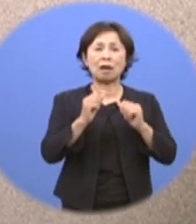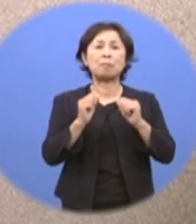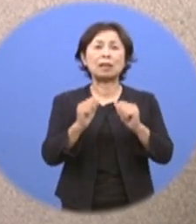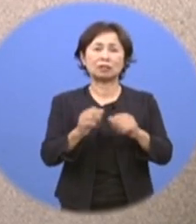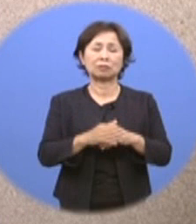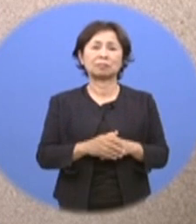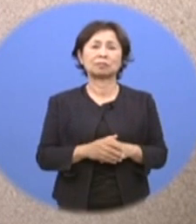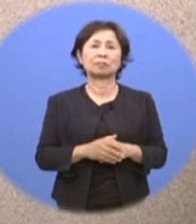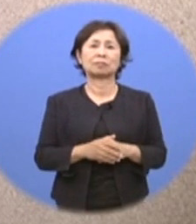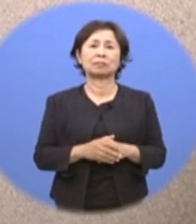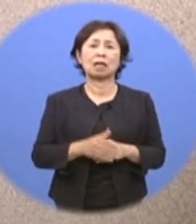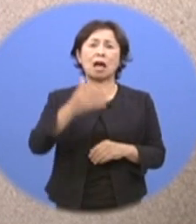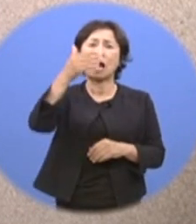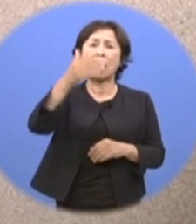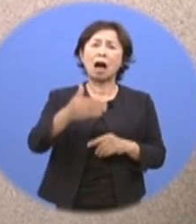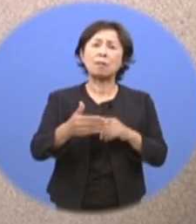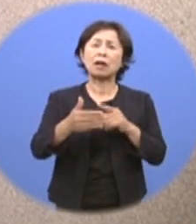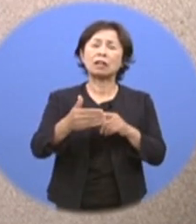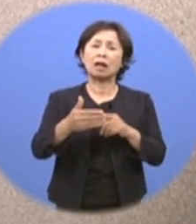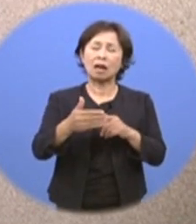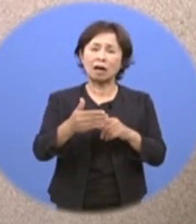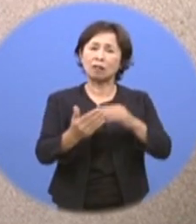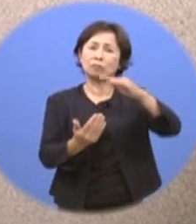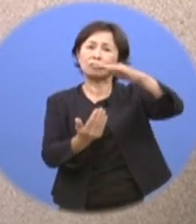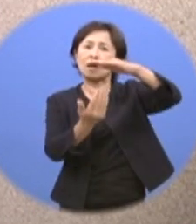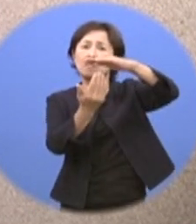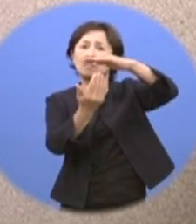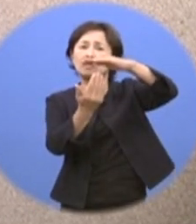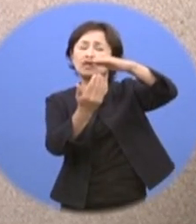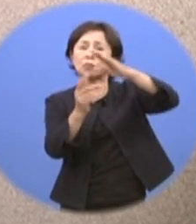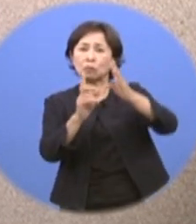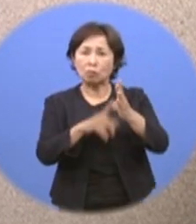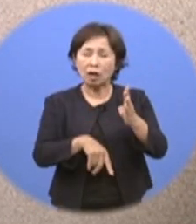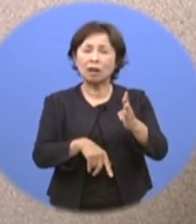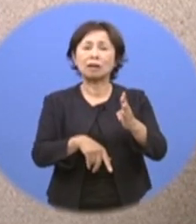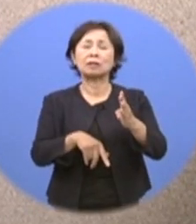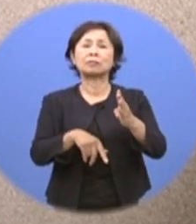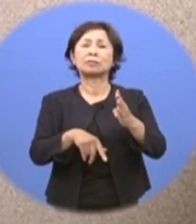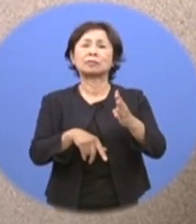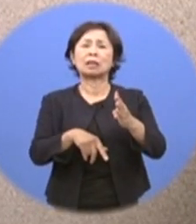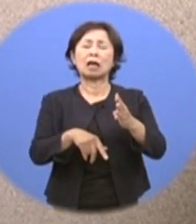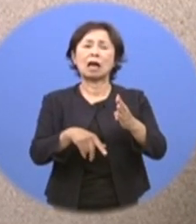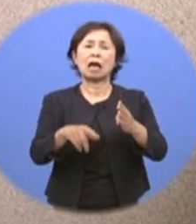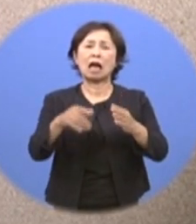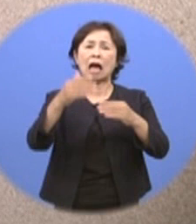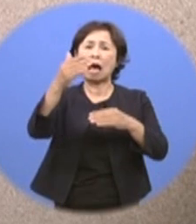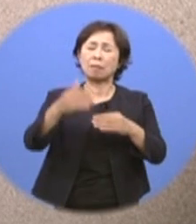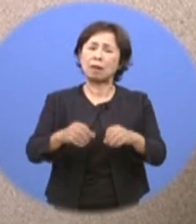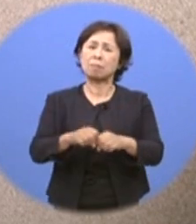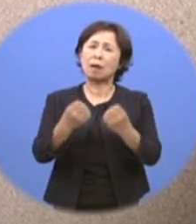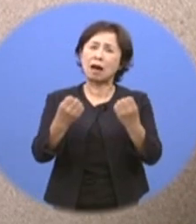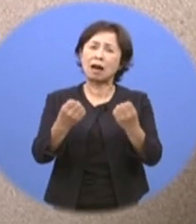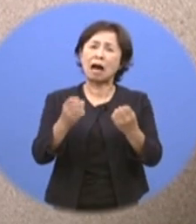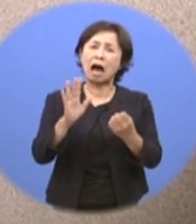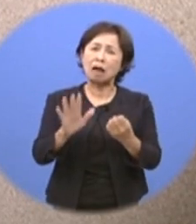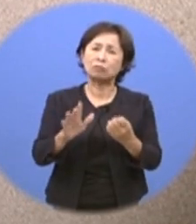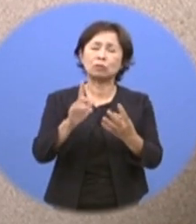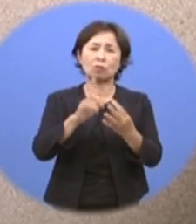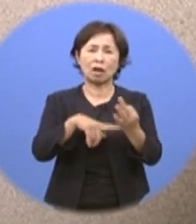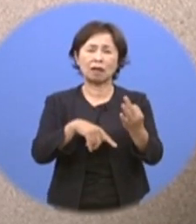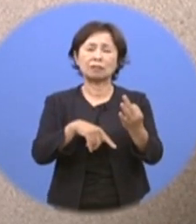の上下が梁や土台まで達していなかったり、あとは何か壁に大きな破損が見つかった